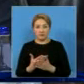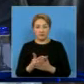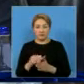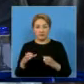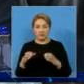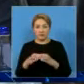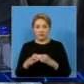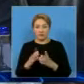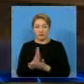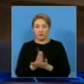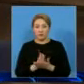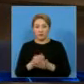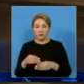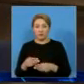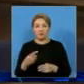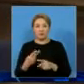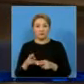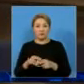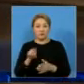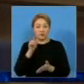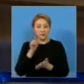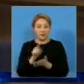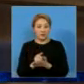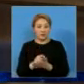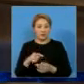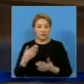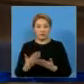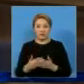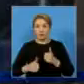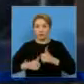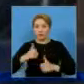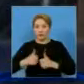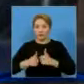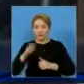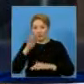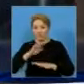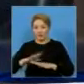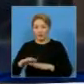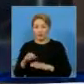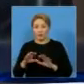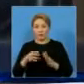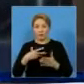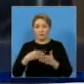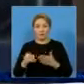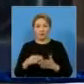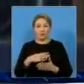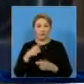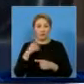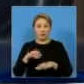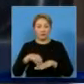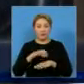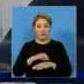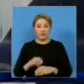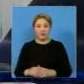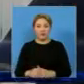поставщиков, услугодателей. Это будет обязательно учтено на предстоящем конкурсе государственных закупок, предупредил аким